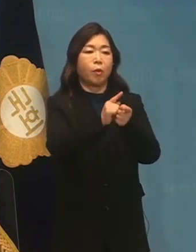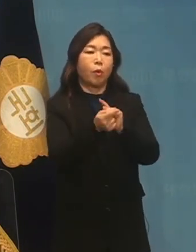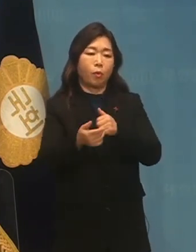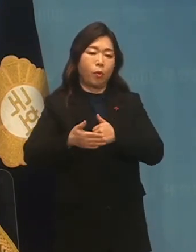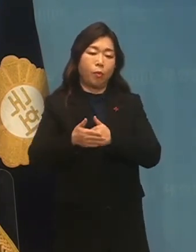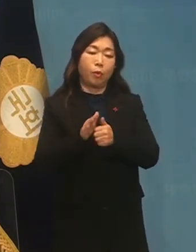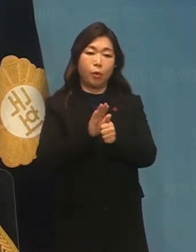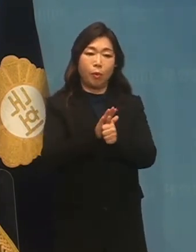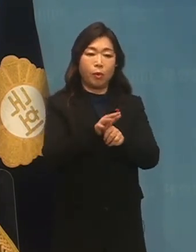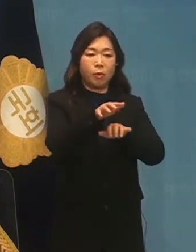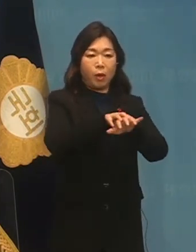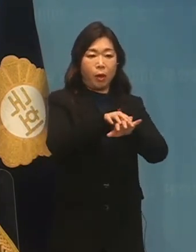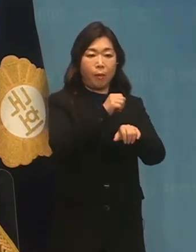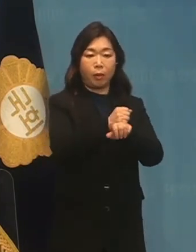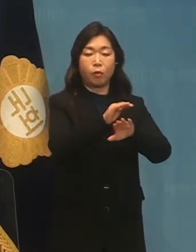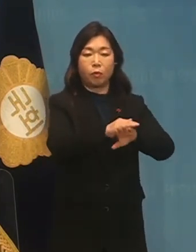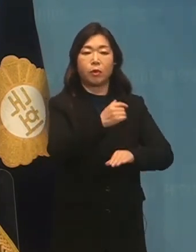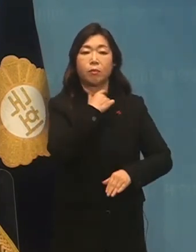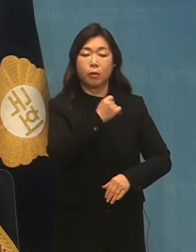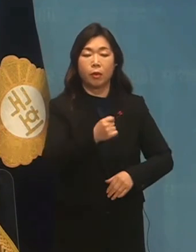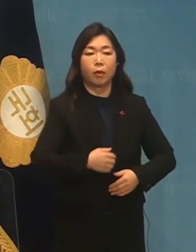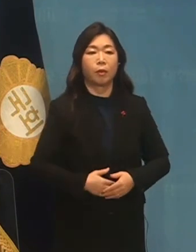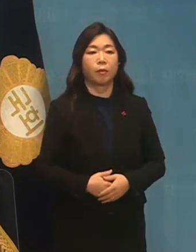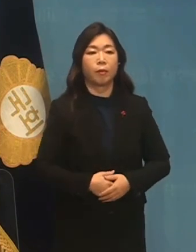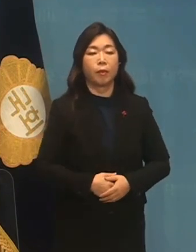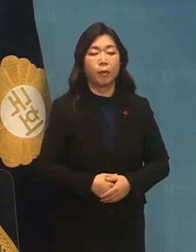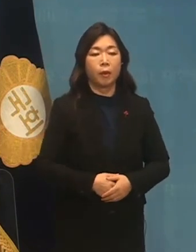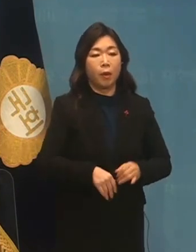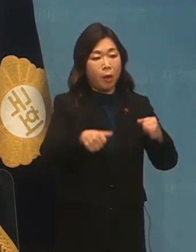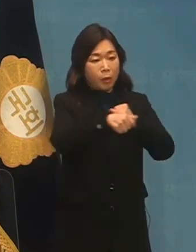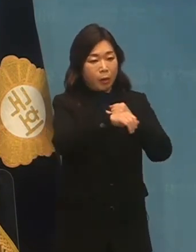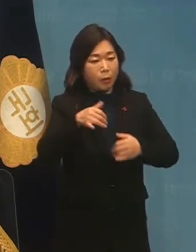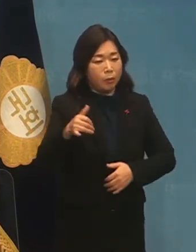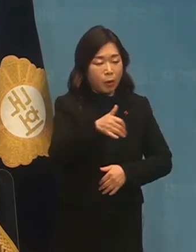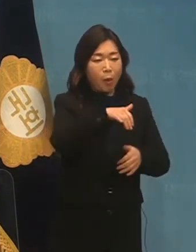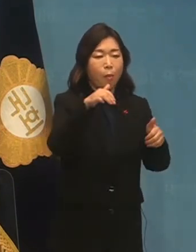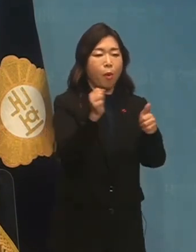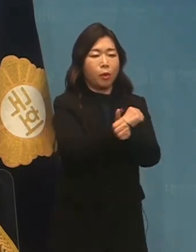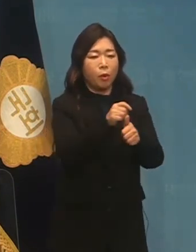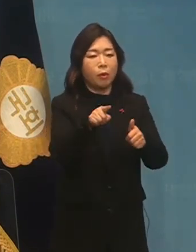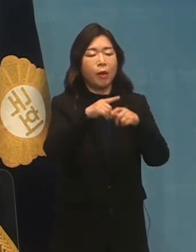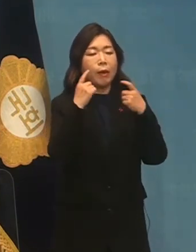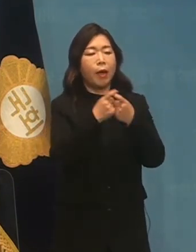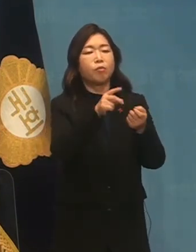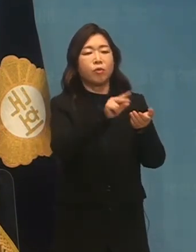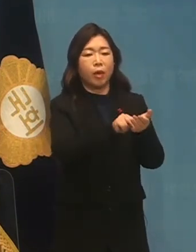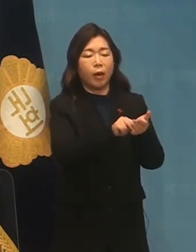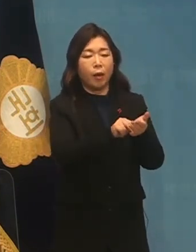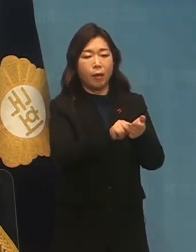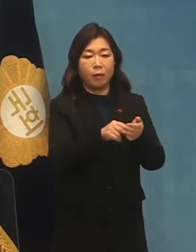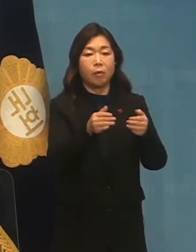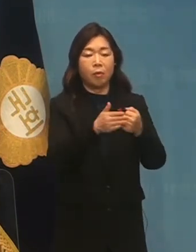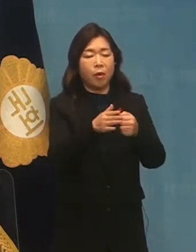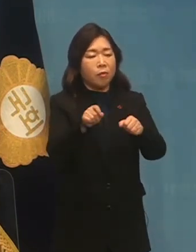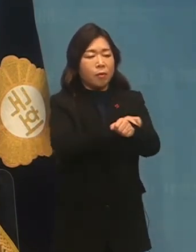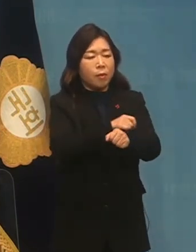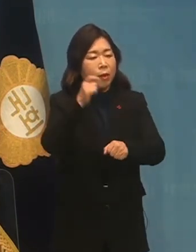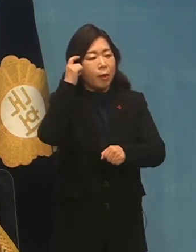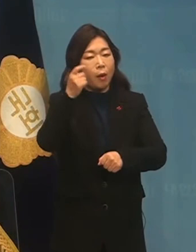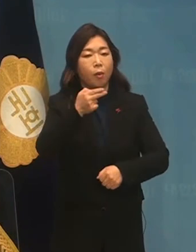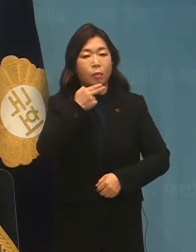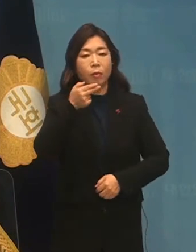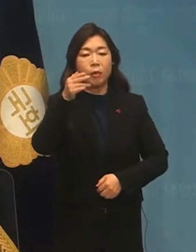도제폭력은 친밀한 관계에서 일어난다는 이유로 사적인 갈등처럼 취급되었습니다. 그리하여 피해자